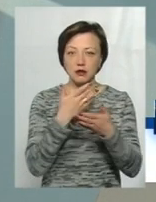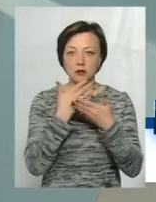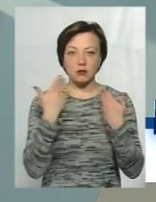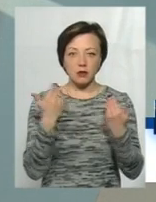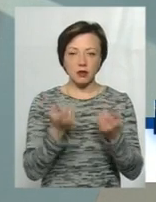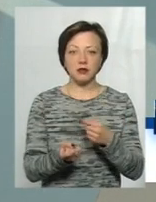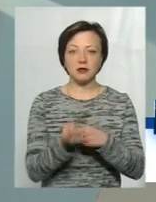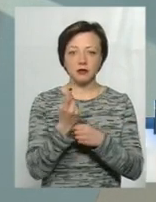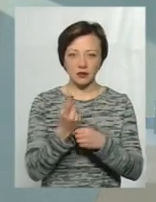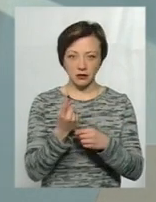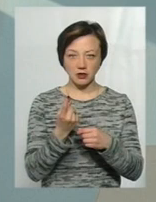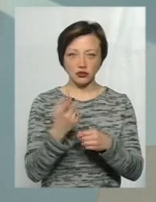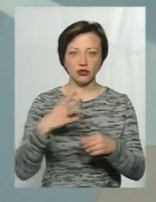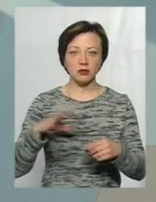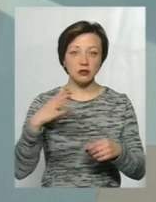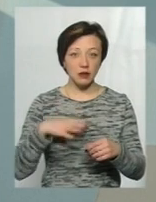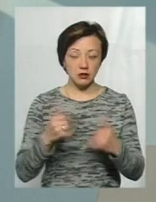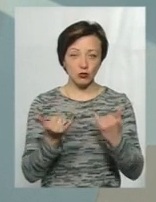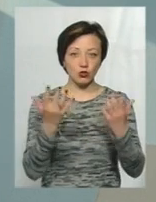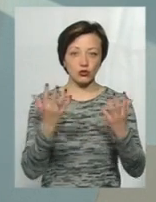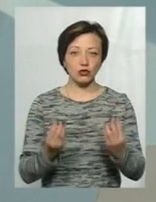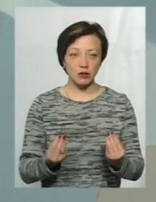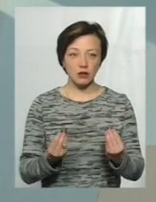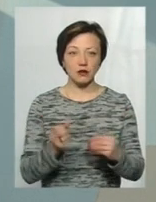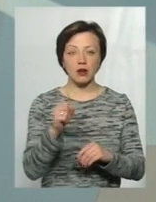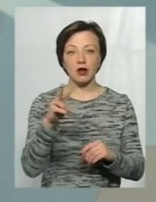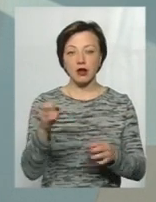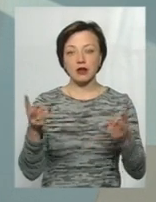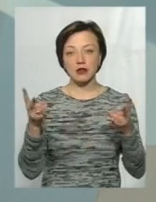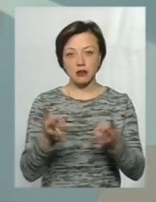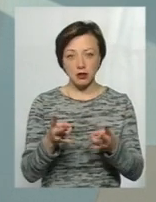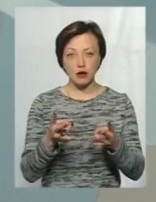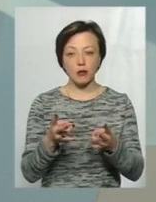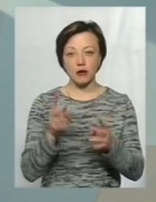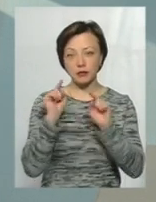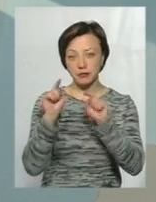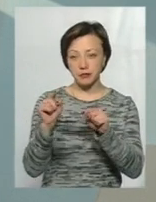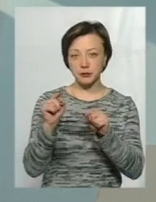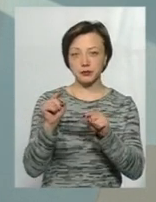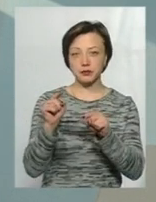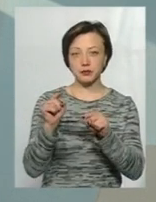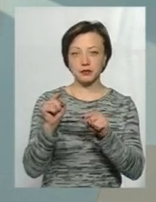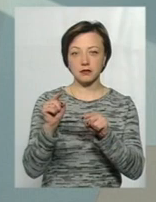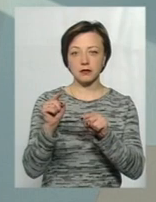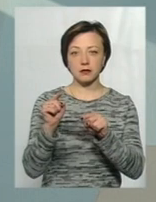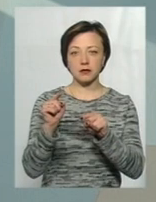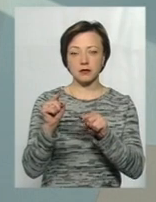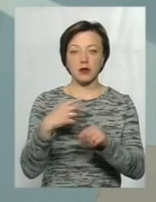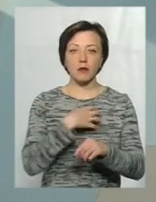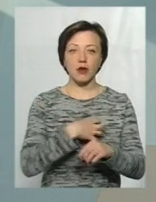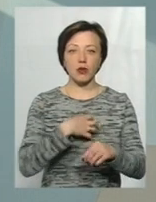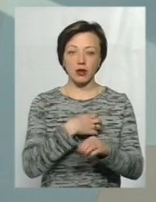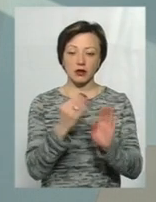її надії її чекати на сьогоднішній день. Проте треба віддавати якусь перевагу і виставляти